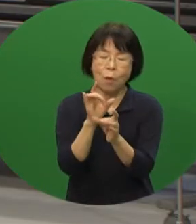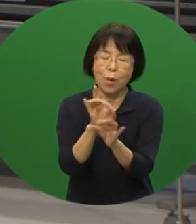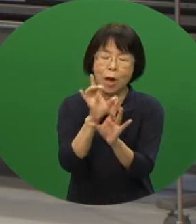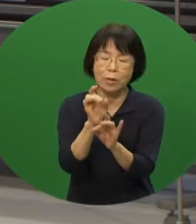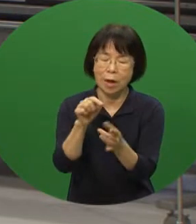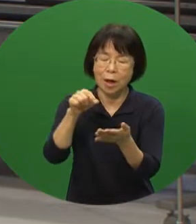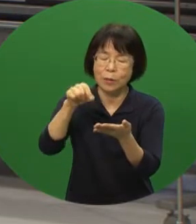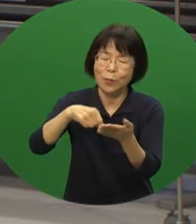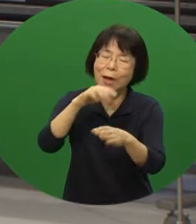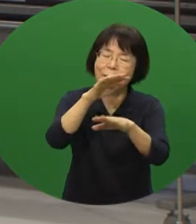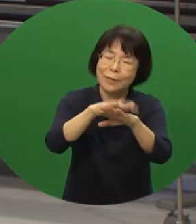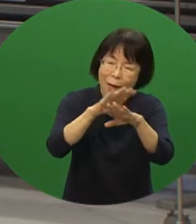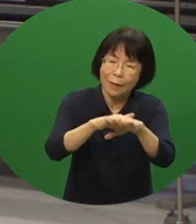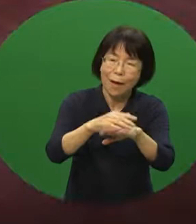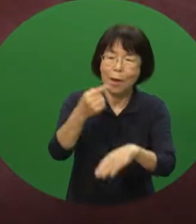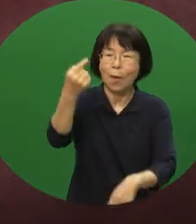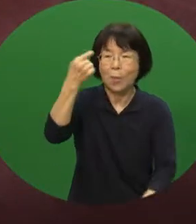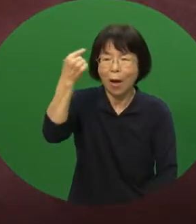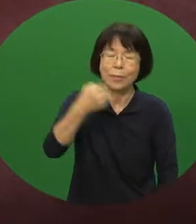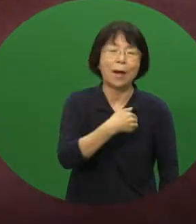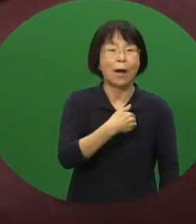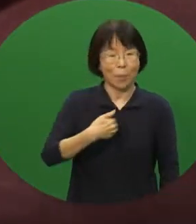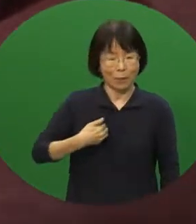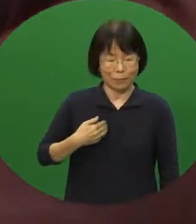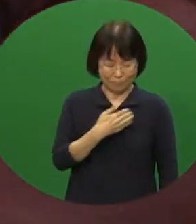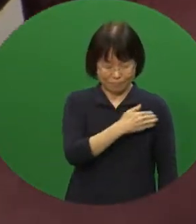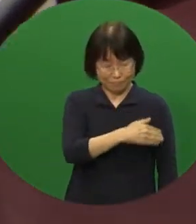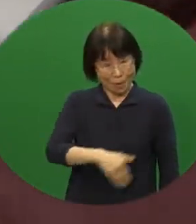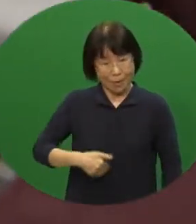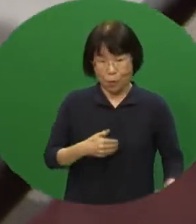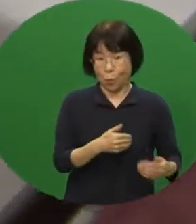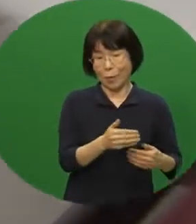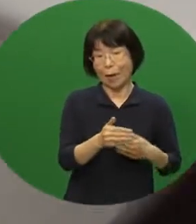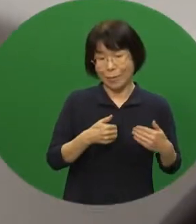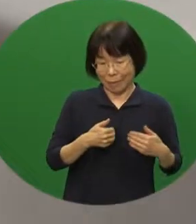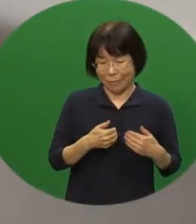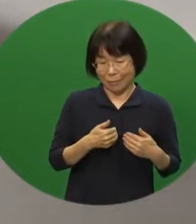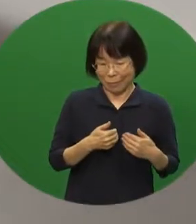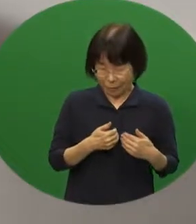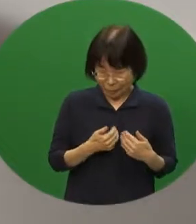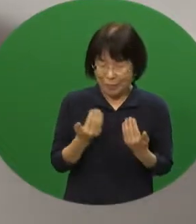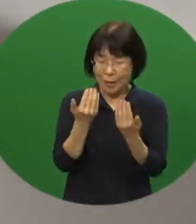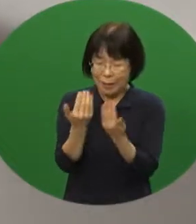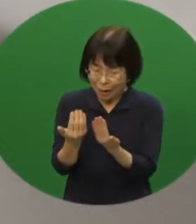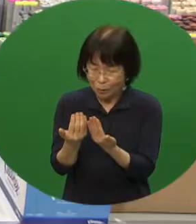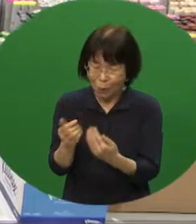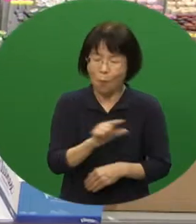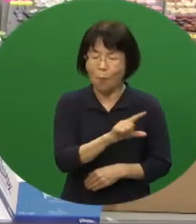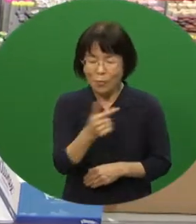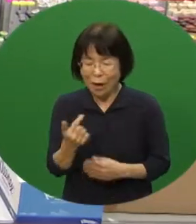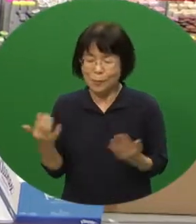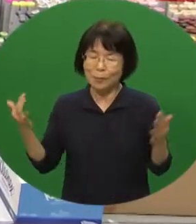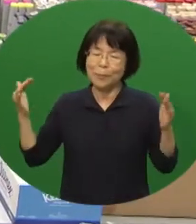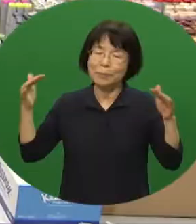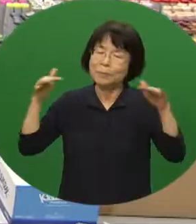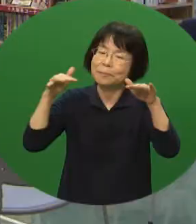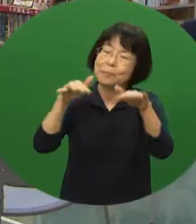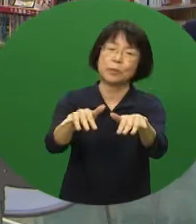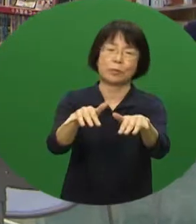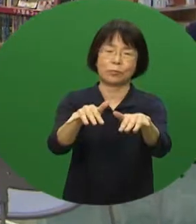漫画の描き方やコツが学べる漫画体験や漫画スクールなど、多彩なイベントも開かれ人気を集めています